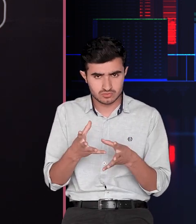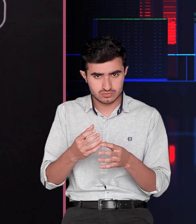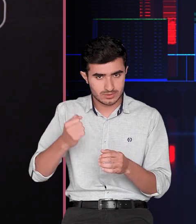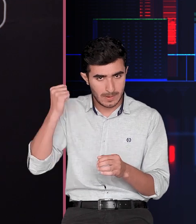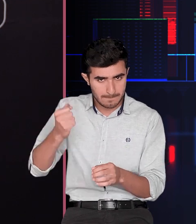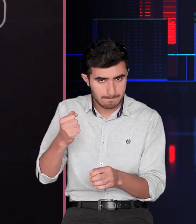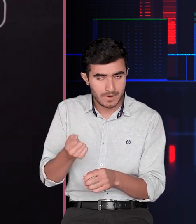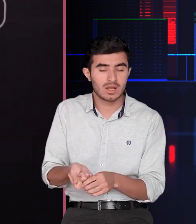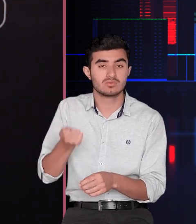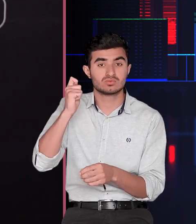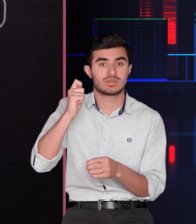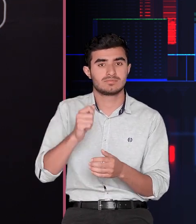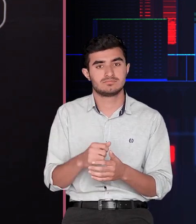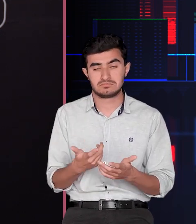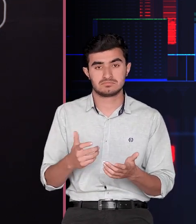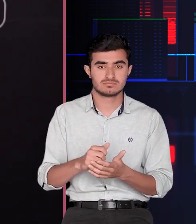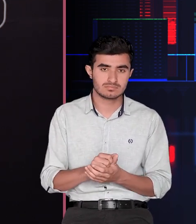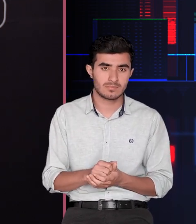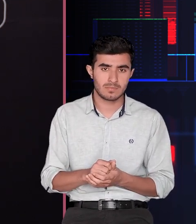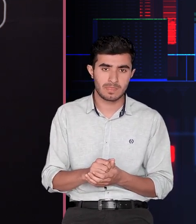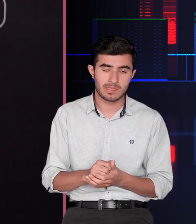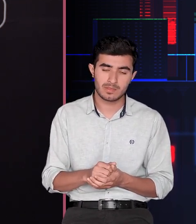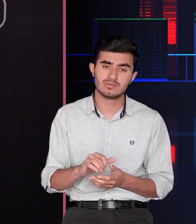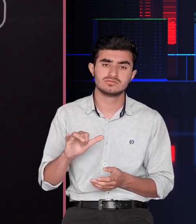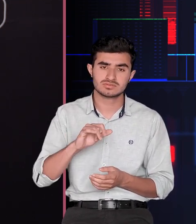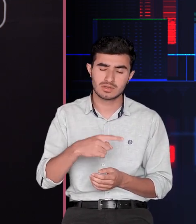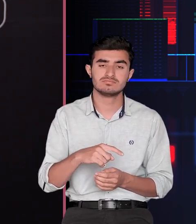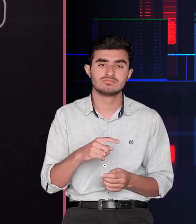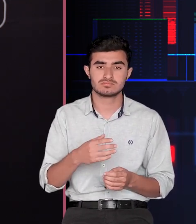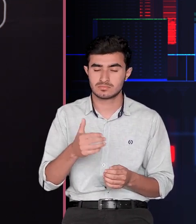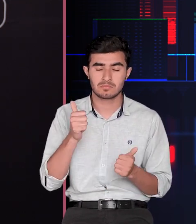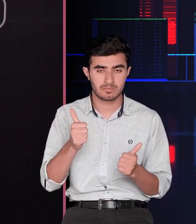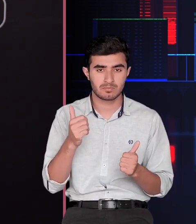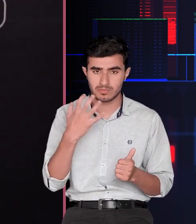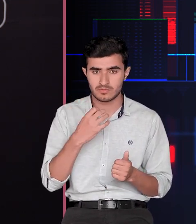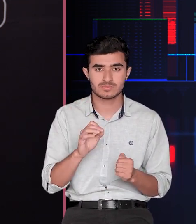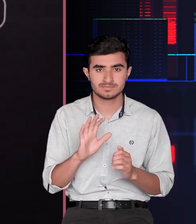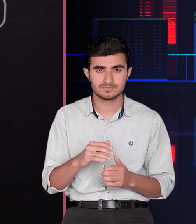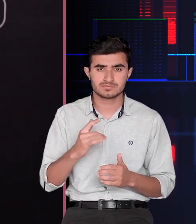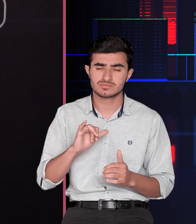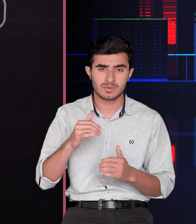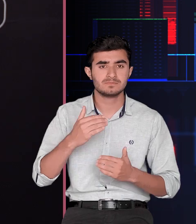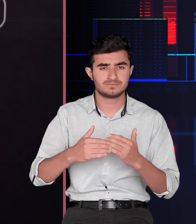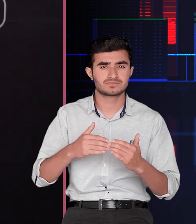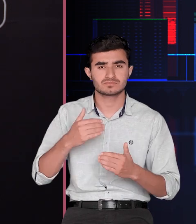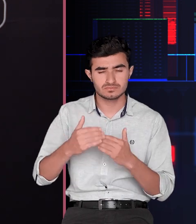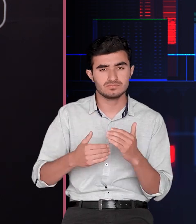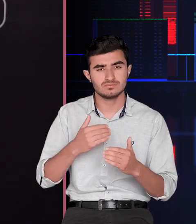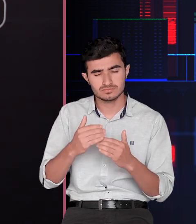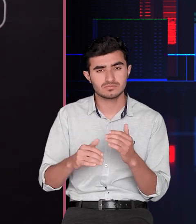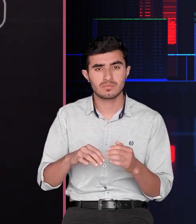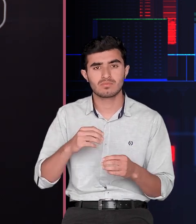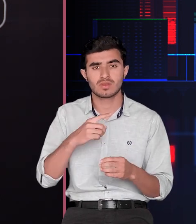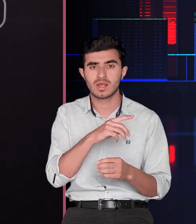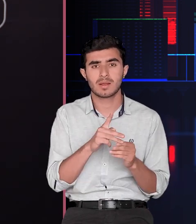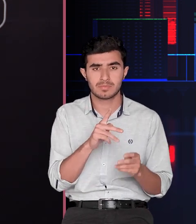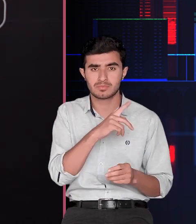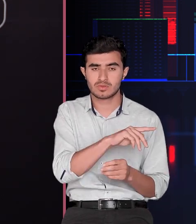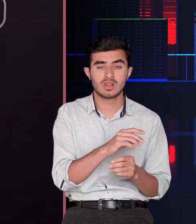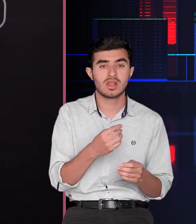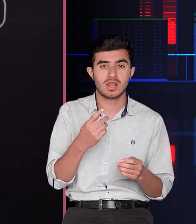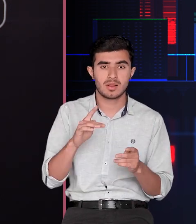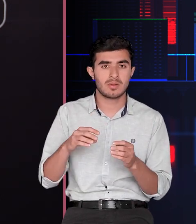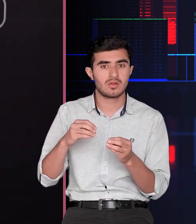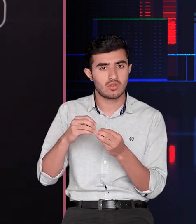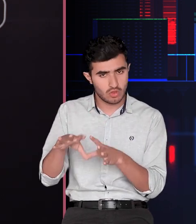करते जो लोग रहते जाते हैं वो आउट होते जाते हैं मुकाबले से और आखिर में आके चंद लोग रह जाते हैं। उसके बाद इवन